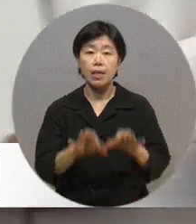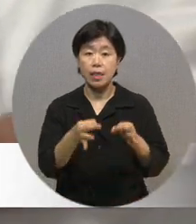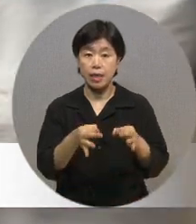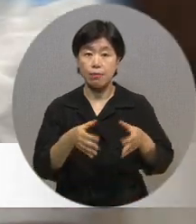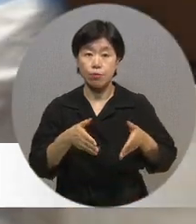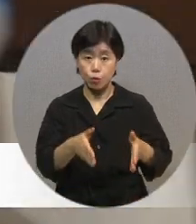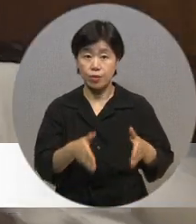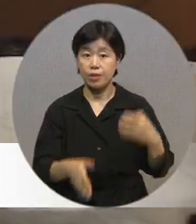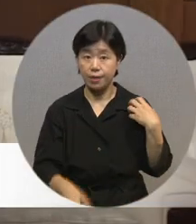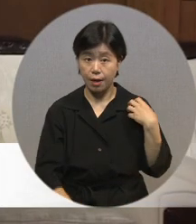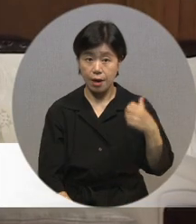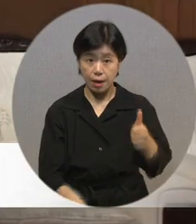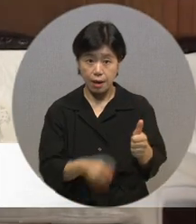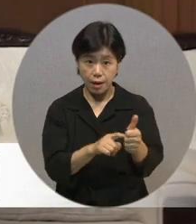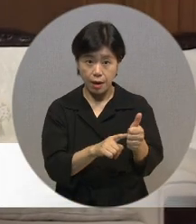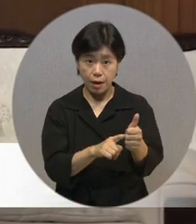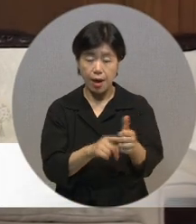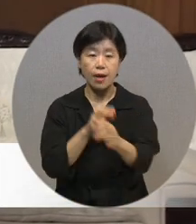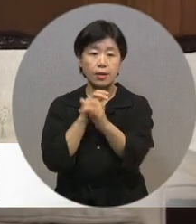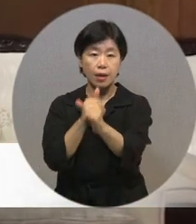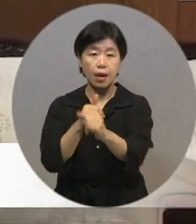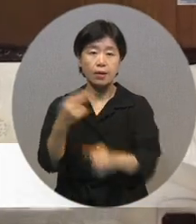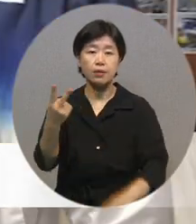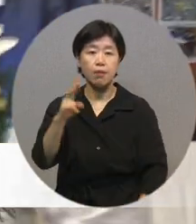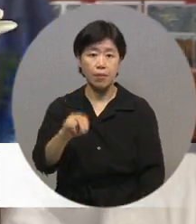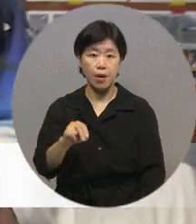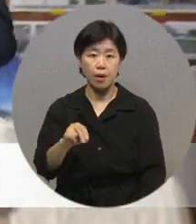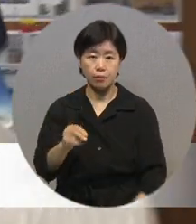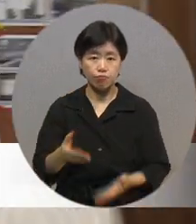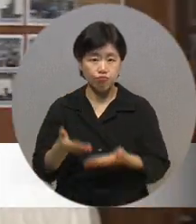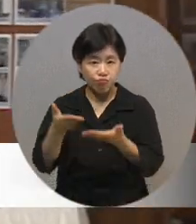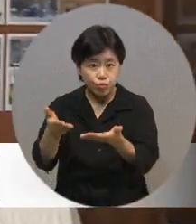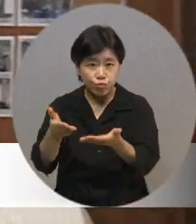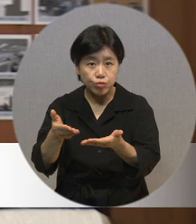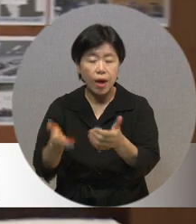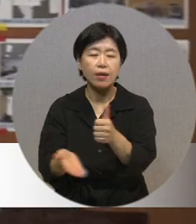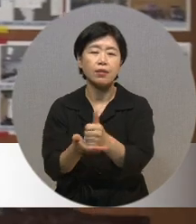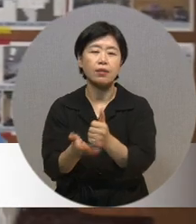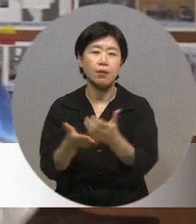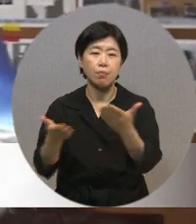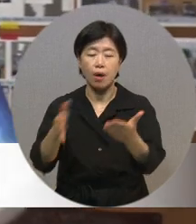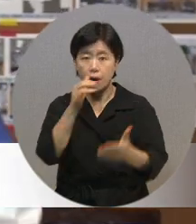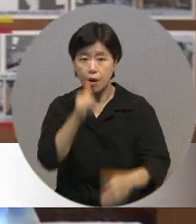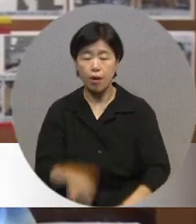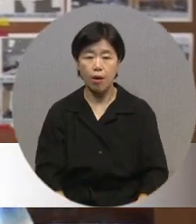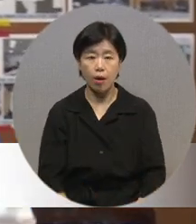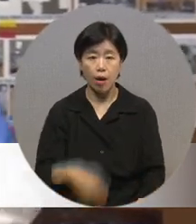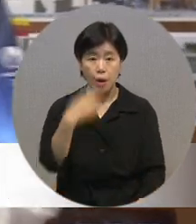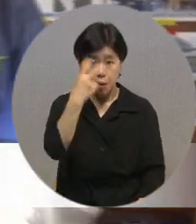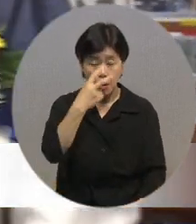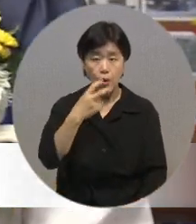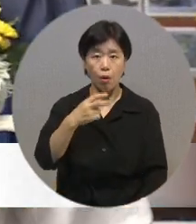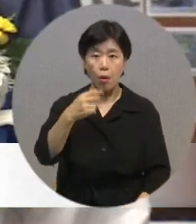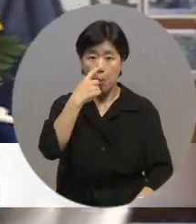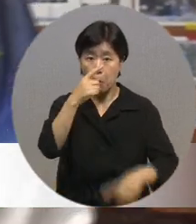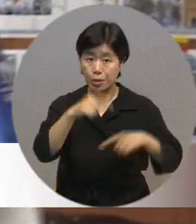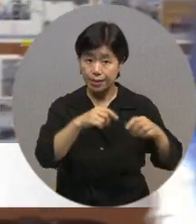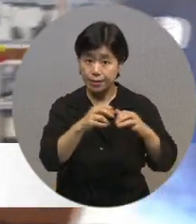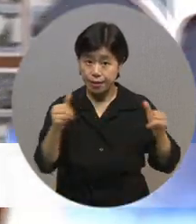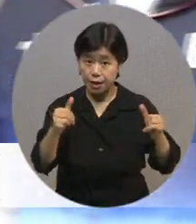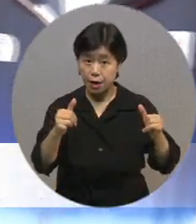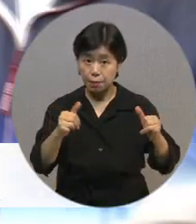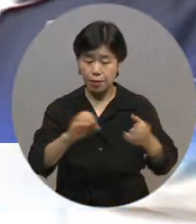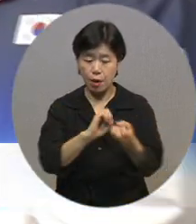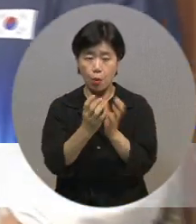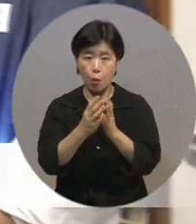김우진 선수에게 포상금 2천만 원을 전달하며 격려하고 지도자에게는 꽃목걸이를 걸어주며 축하의